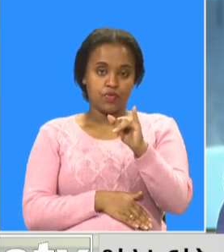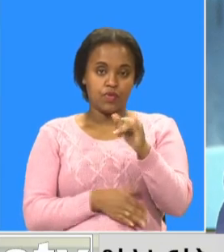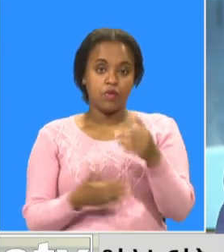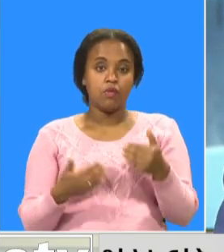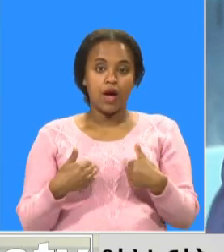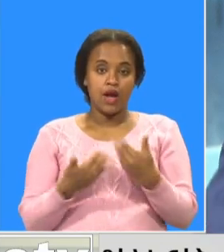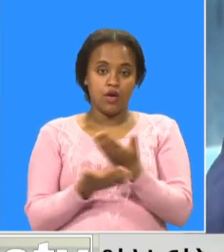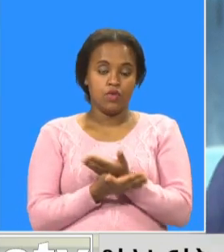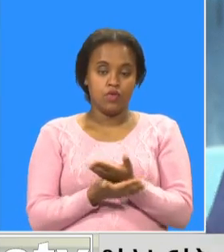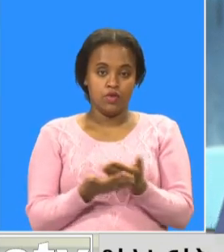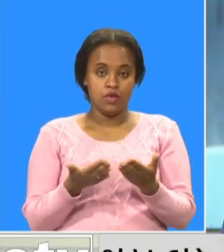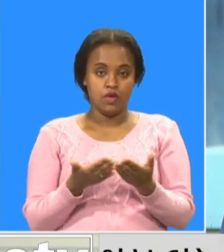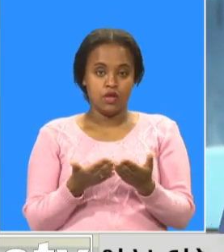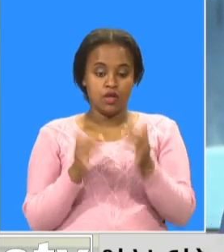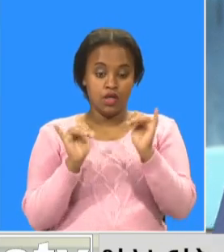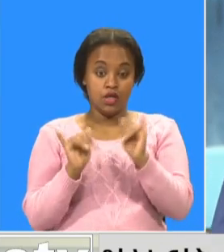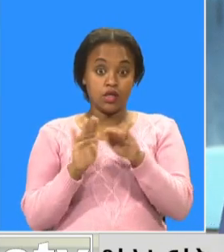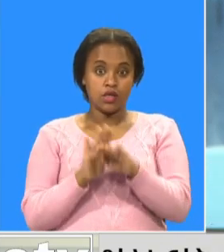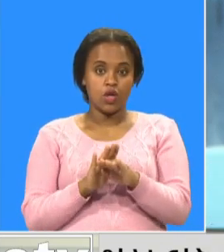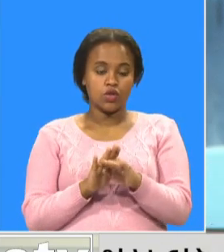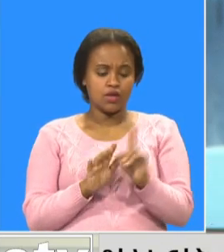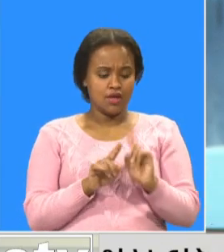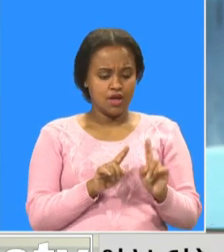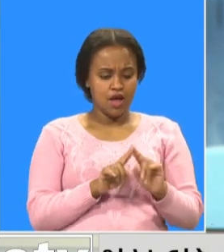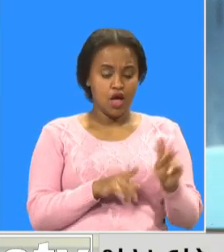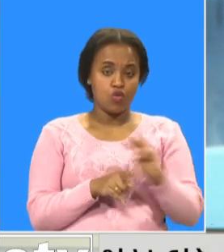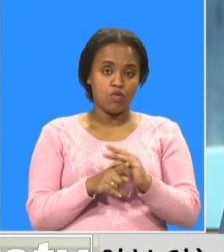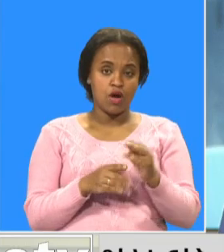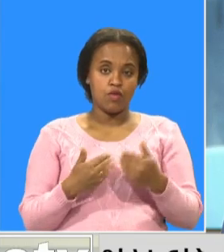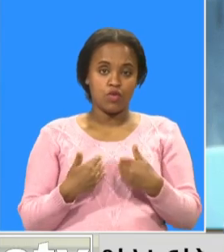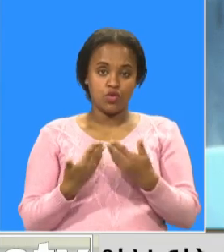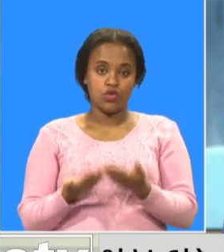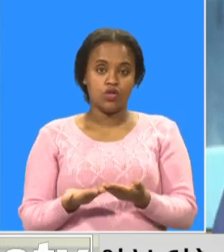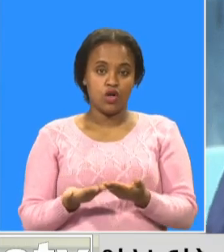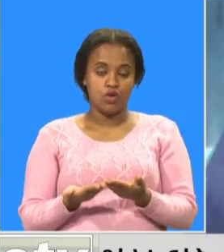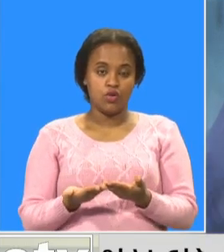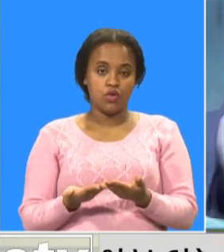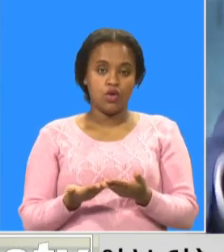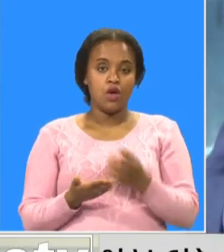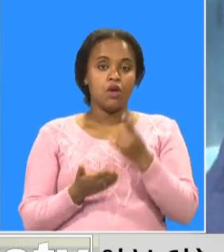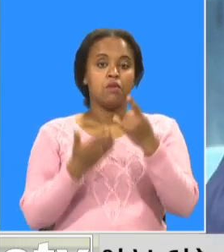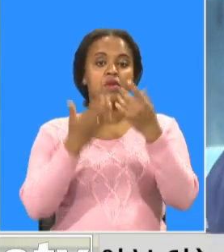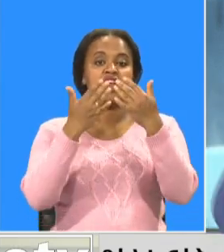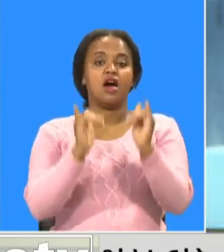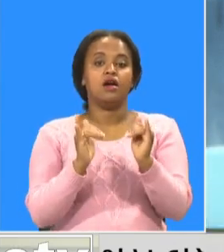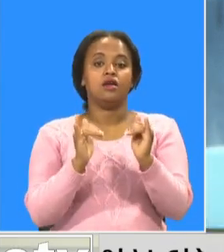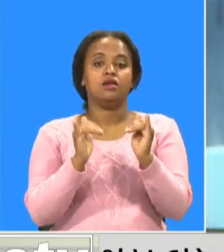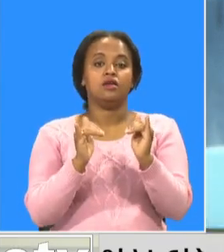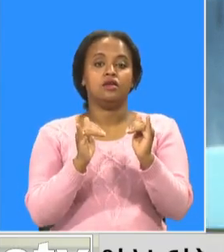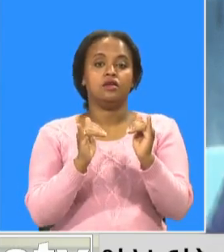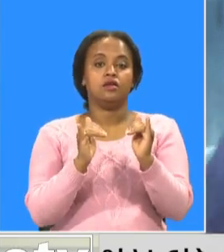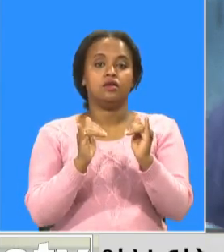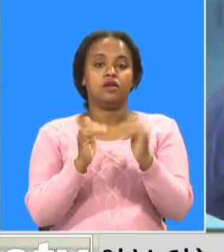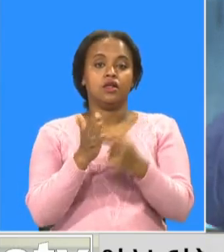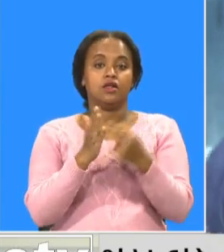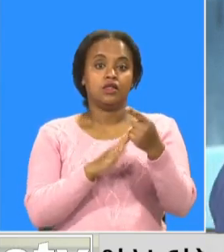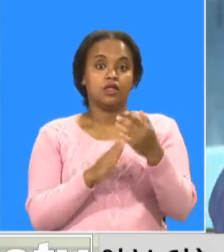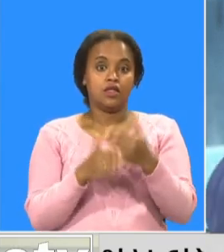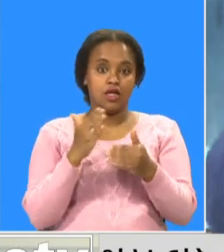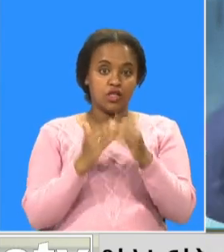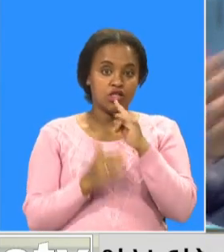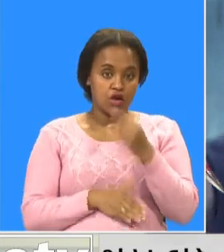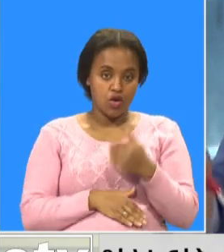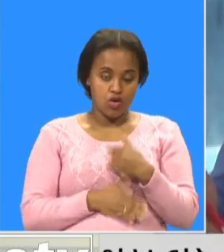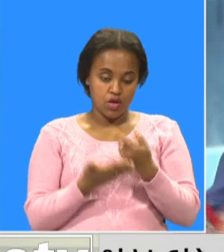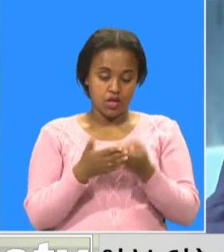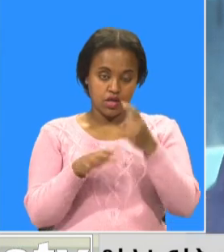ነገር ያው እዛ ውስጥ የተለያዩ ባለሙያዎች አሉ። ኤፒዲሞሎጂስቶች እንግዲህ ምን ያህል አሁን እዚህ ደረጃ ላይ ያለው ከዚህ